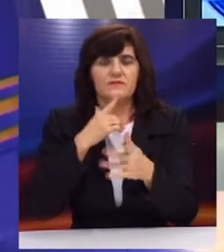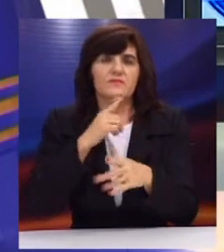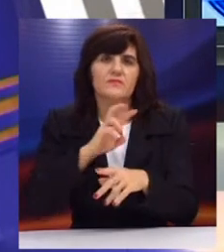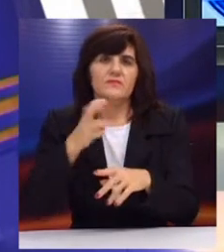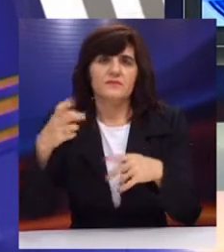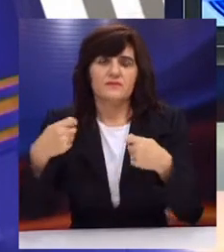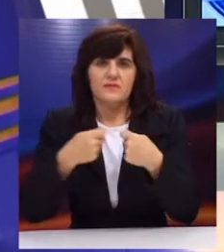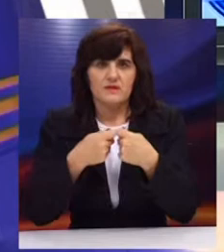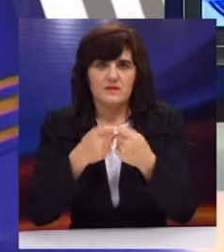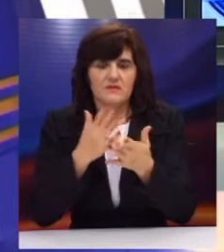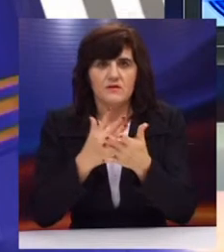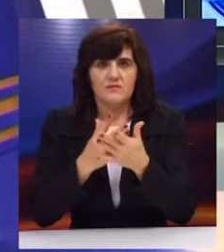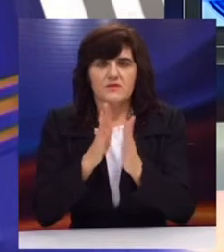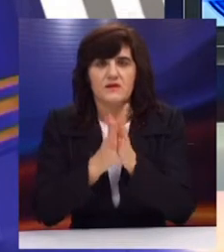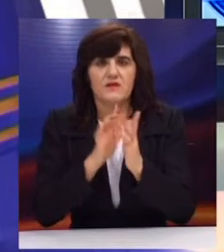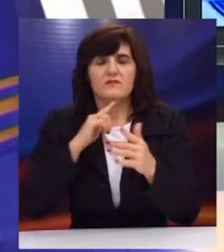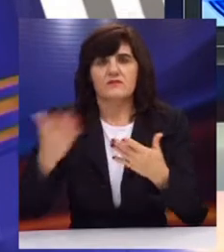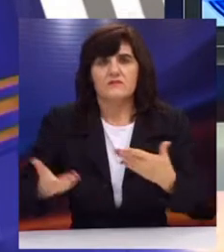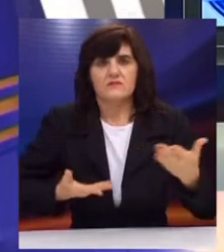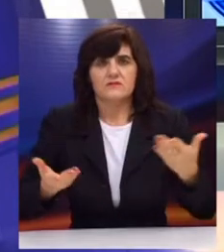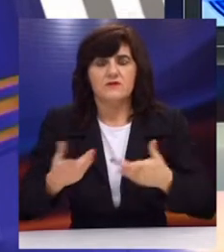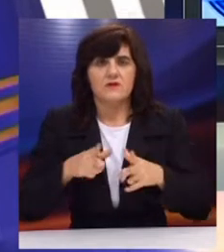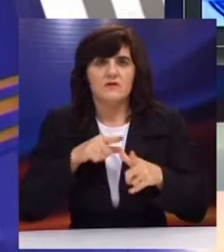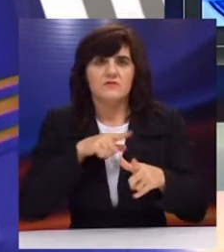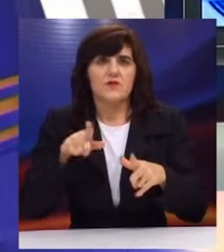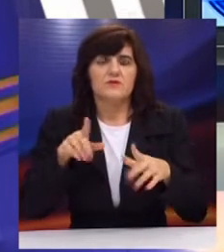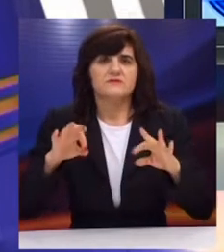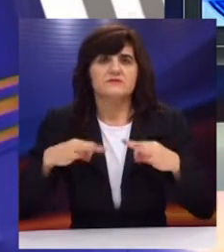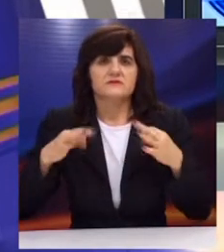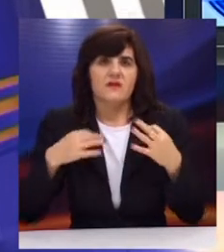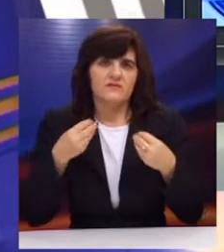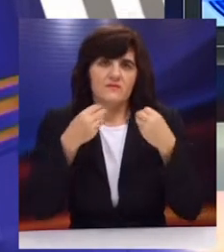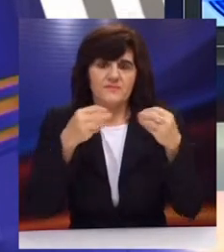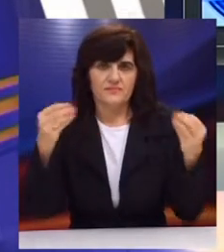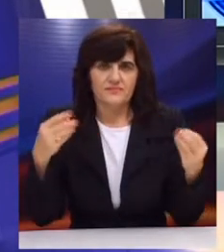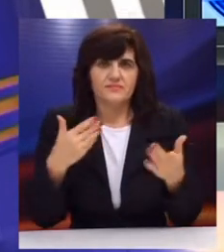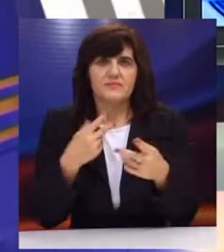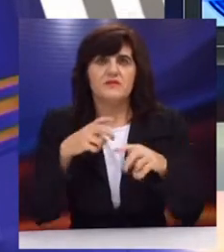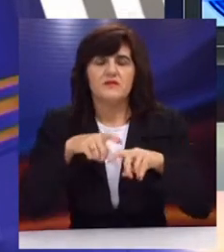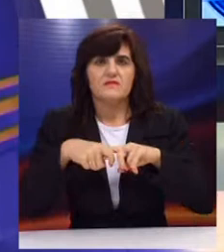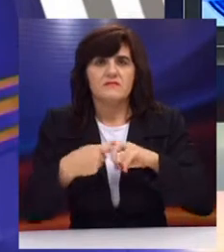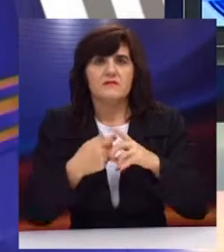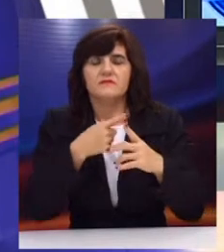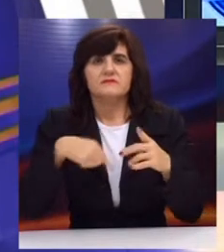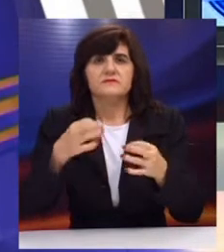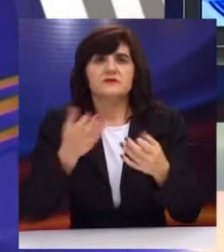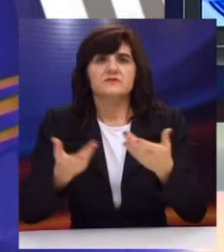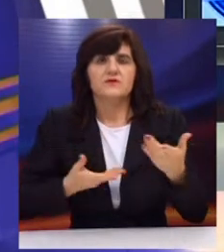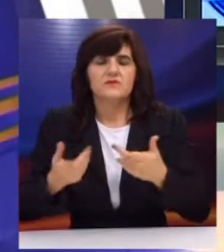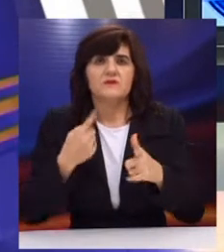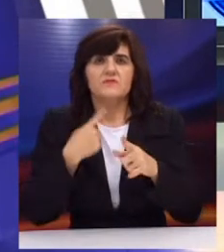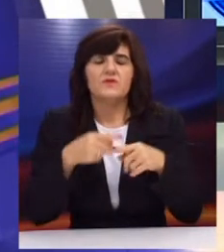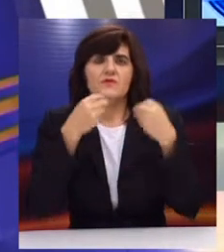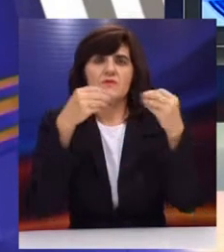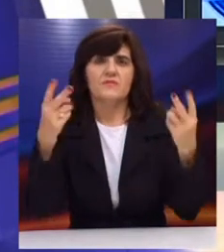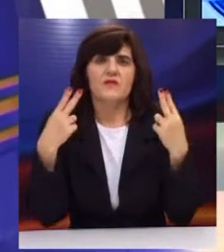društava organizovati promotivnu šetnju Korakom do zdravlja. Cilj akcije je skretanje pažnje na značaj screening pregleda za rano otkrivanje raka dojke